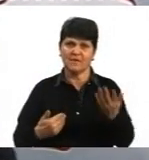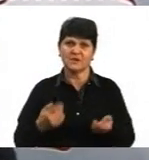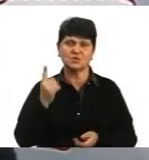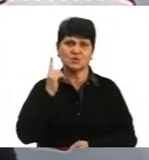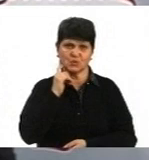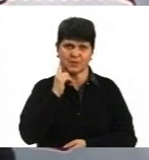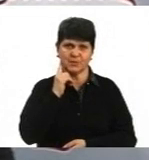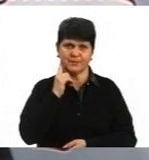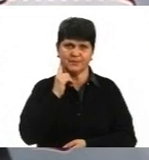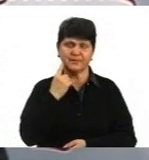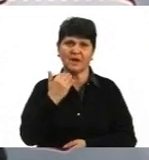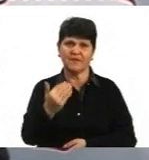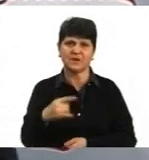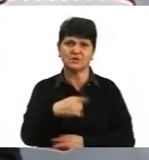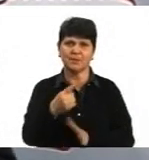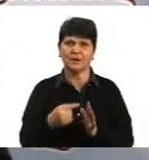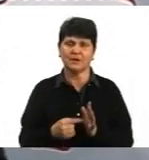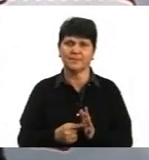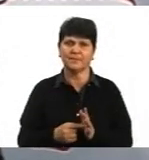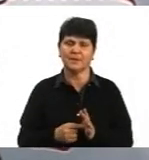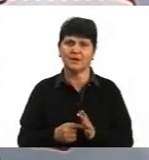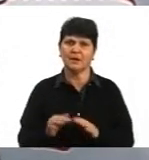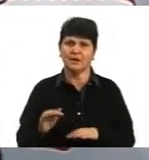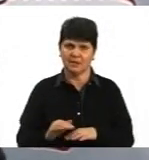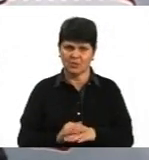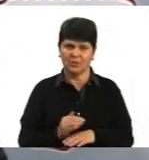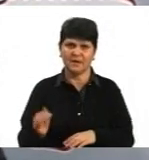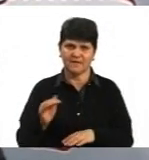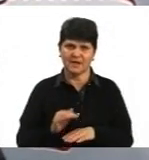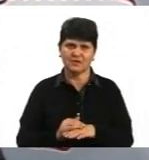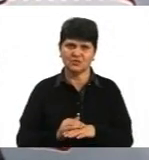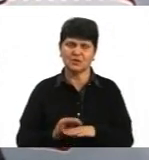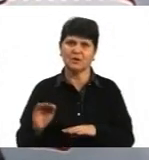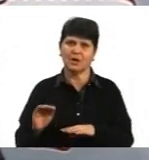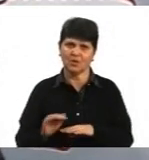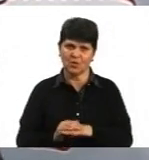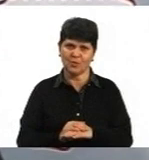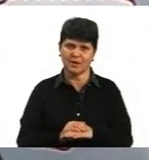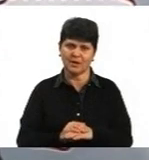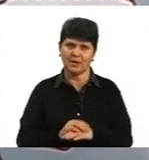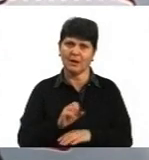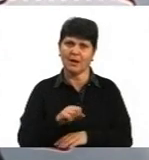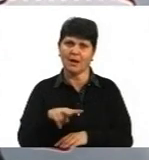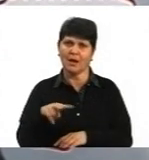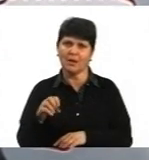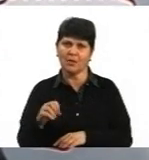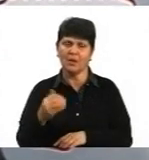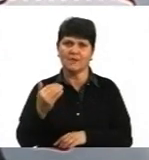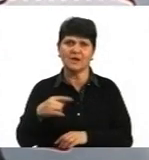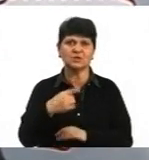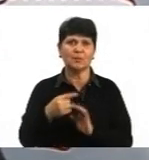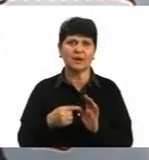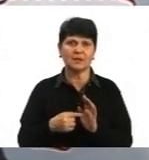Ми вас чуємо, ваше питання говоріть. Добрий день. Добрий вечір. Алло. Ми вас чуємо, ваше питання, будь ласка. У